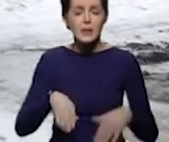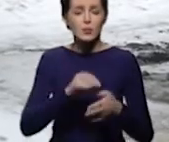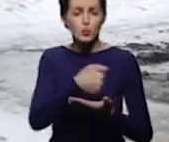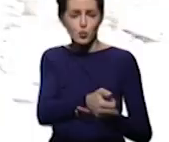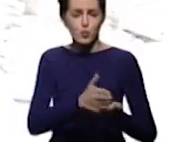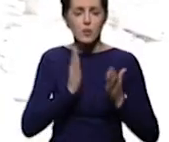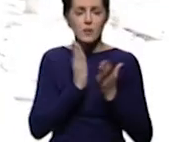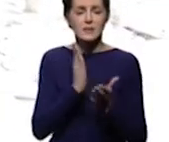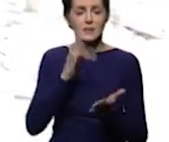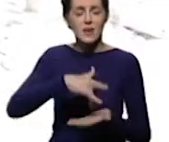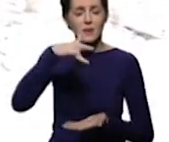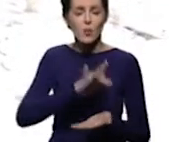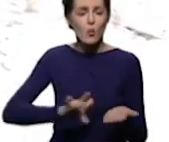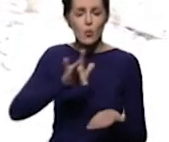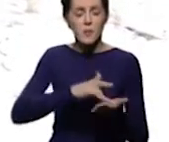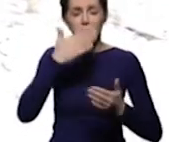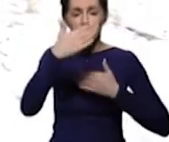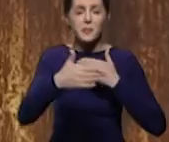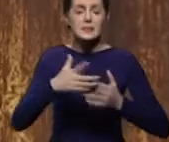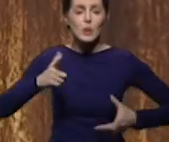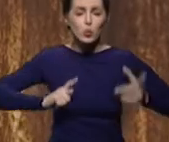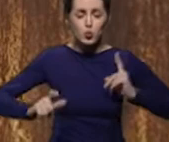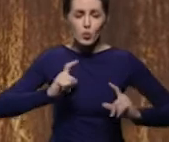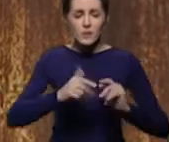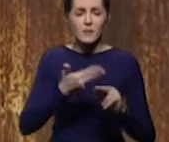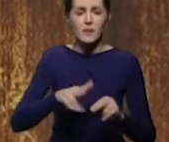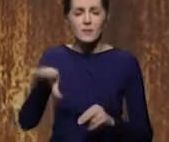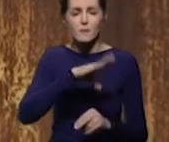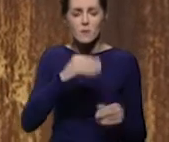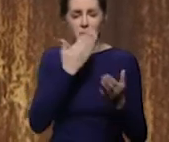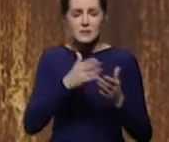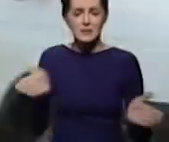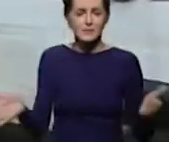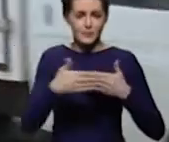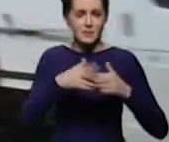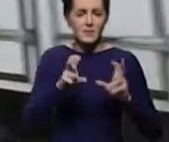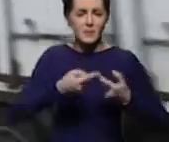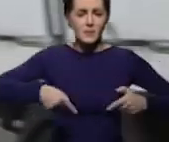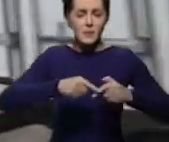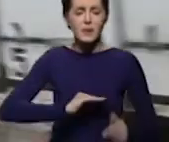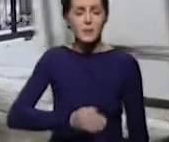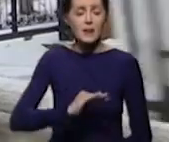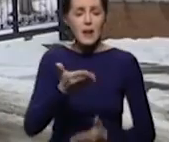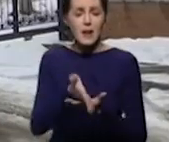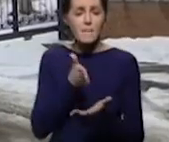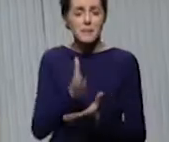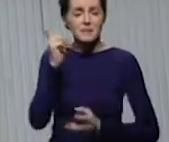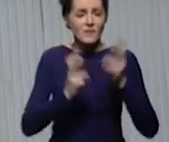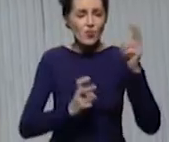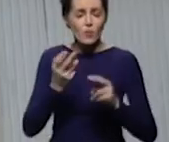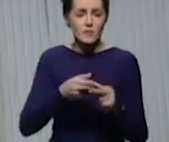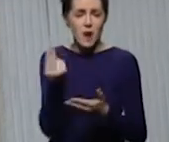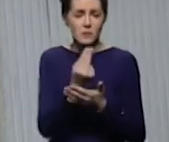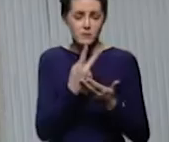центрі міста зачинена, інша поблизу університету розташовується на закритій території приватного хлібозаводу. Карта бомбосховищ